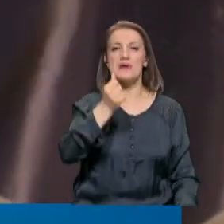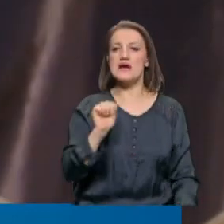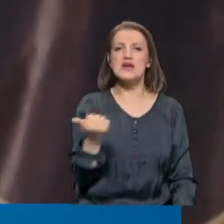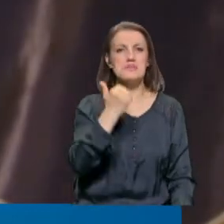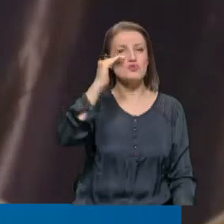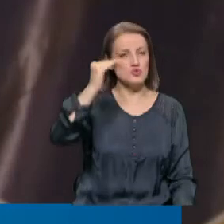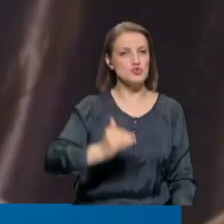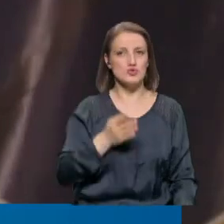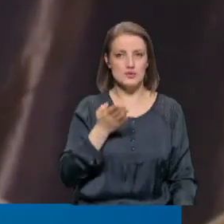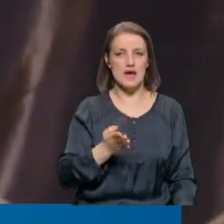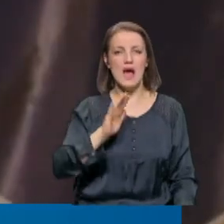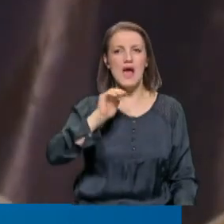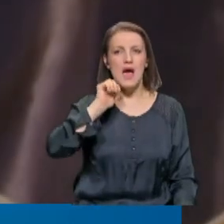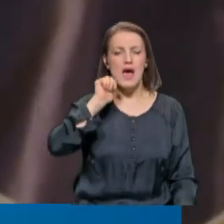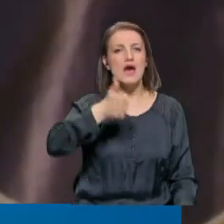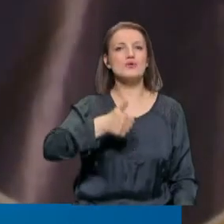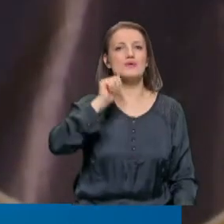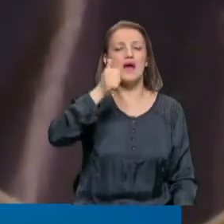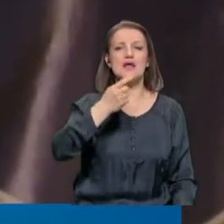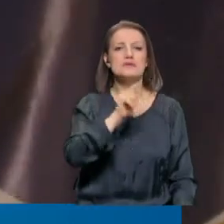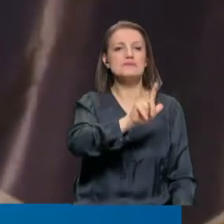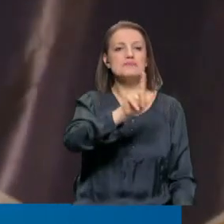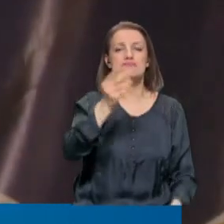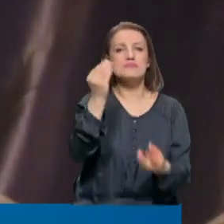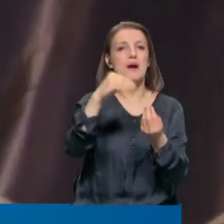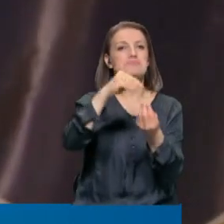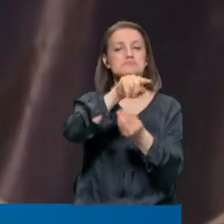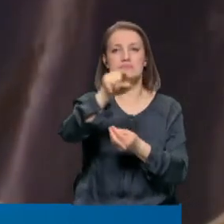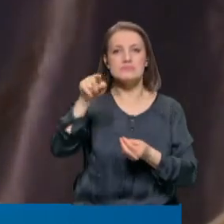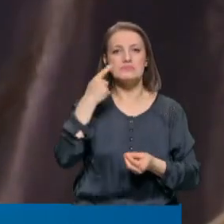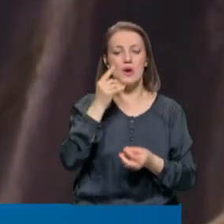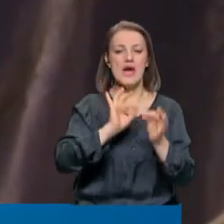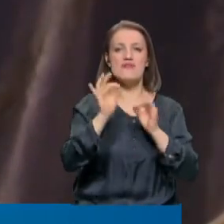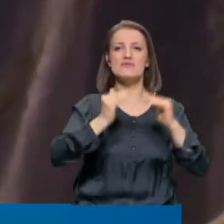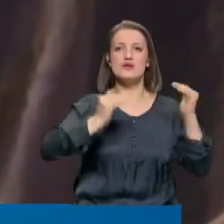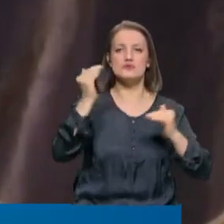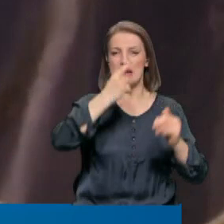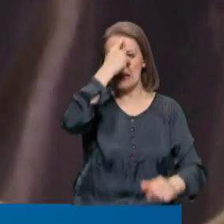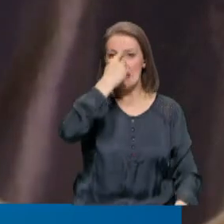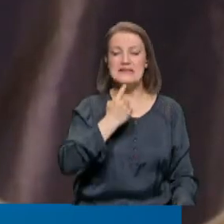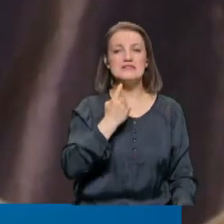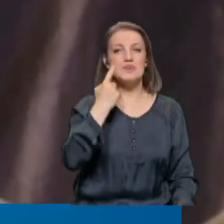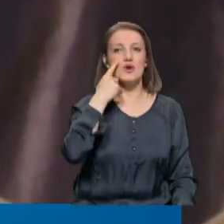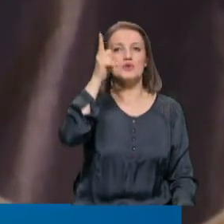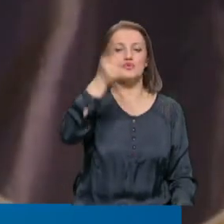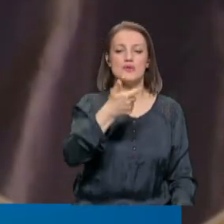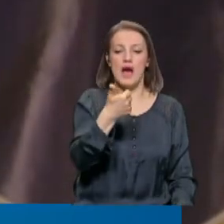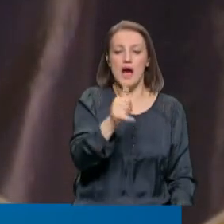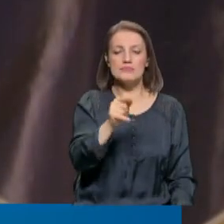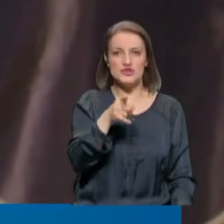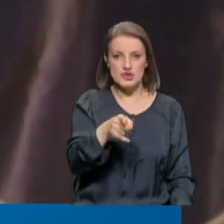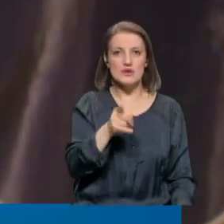kıymeti düşmüşse, her gün ihtiyaç maddelerine zam geliyor ve enflasyon resmi rakamlarda %60'ı